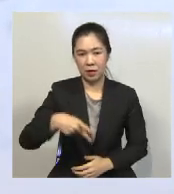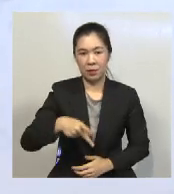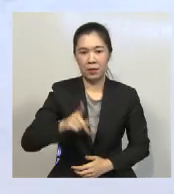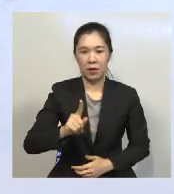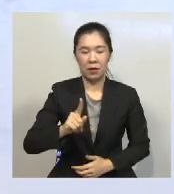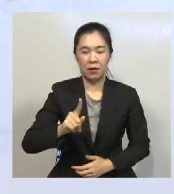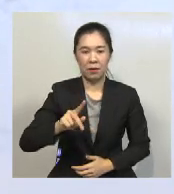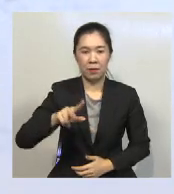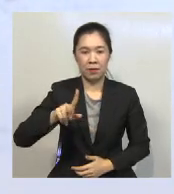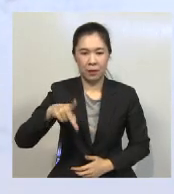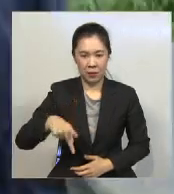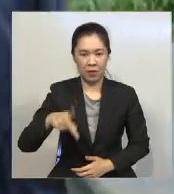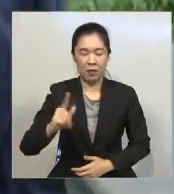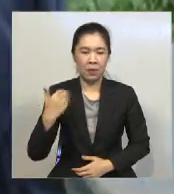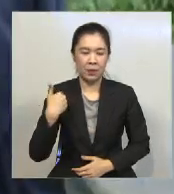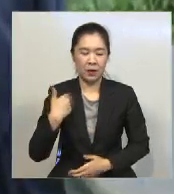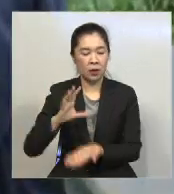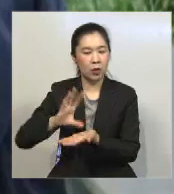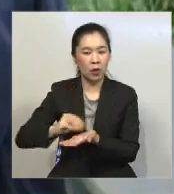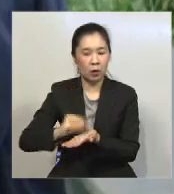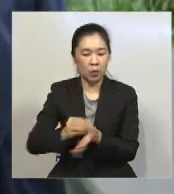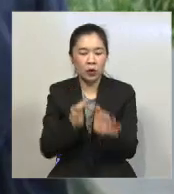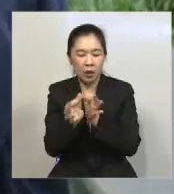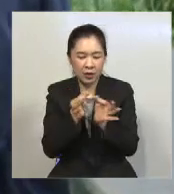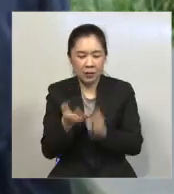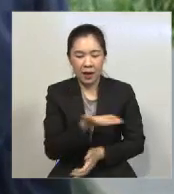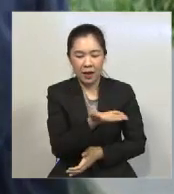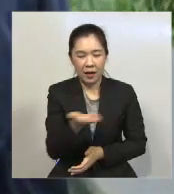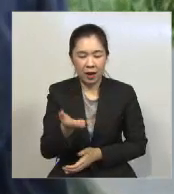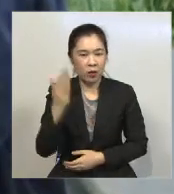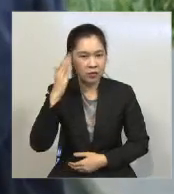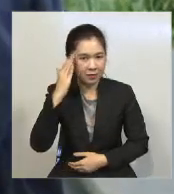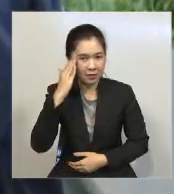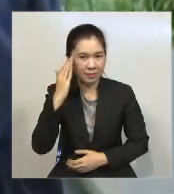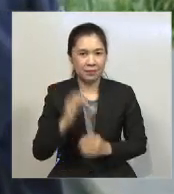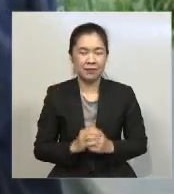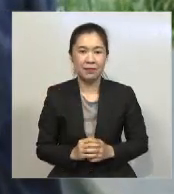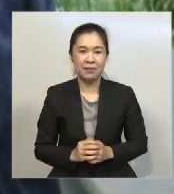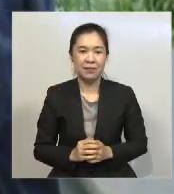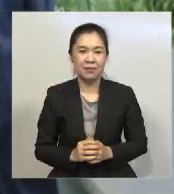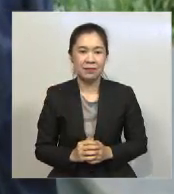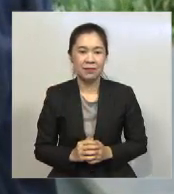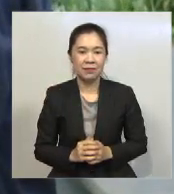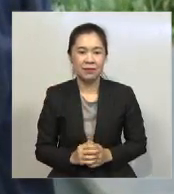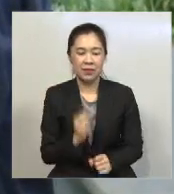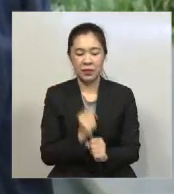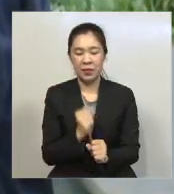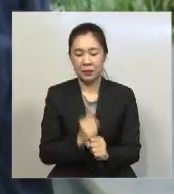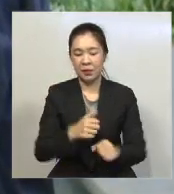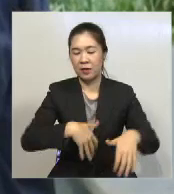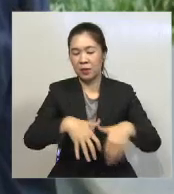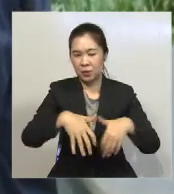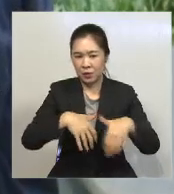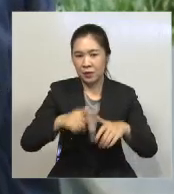างเราเนี่ยก็คอยให้ข้อมูลเพื่อให้เขาติดตามสถานการณ์น้ำอยู่ตลอดเวลาแล้วก็สำหรับหน่วยงานทั้งท้องถิ่น